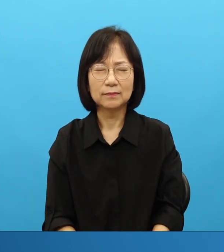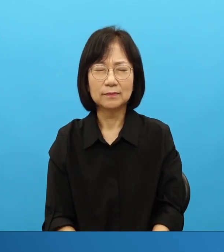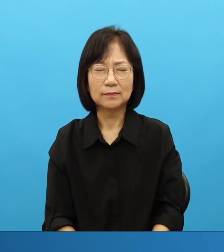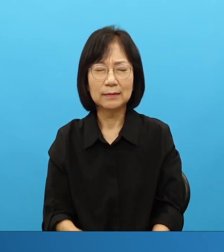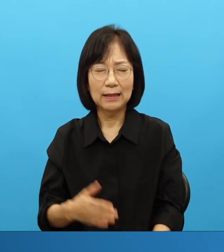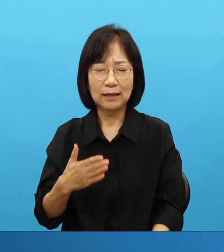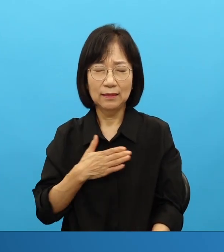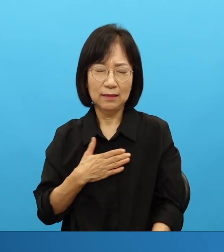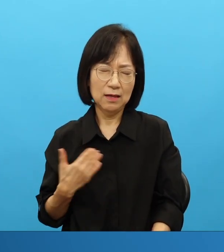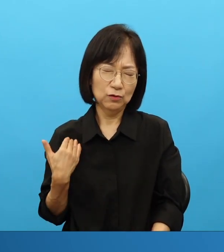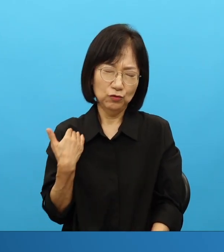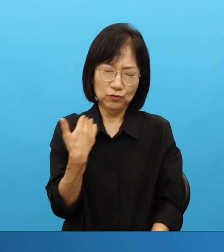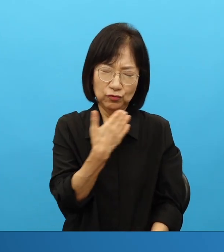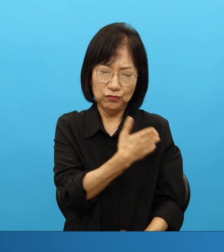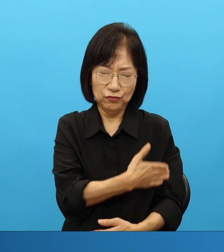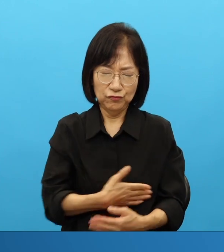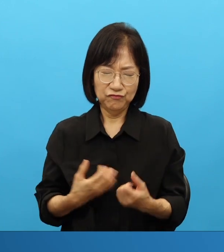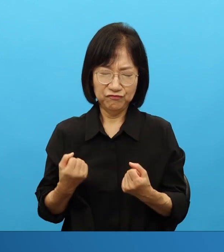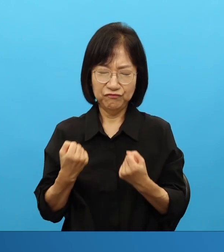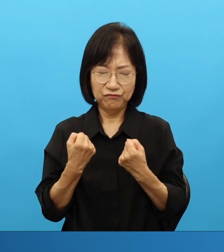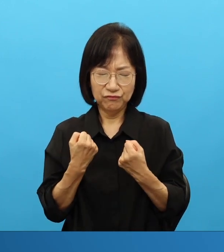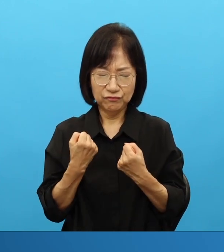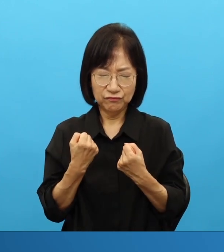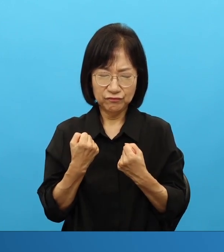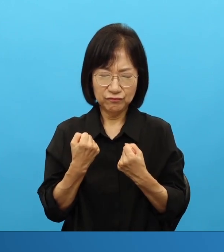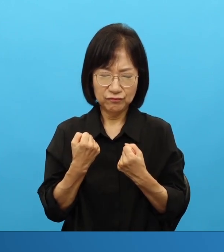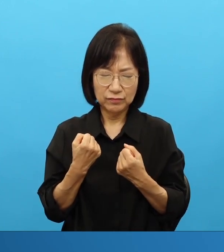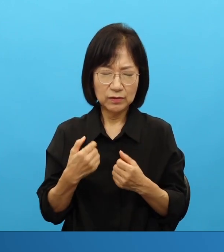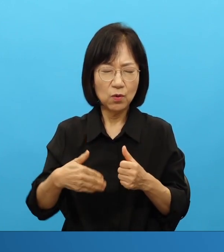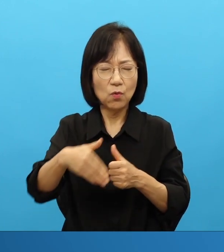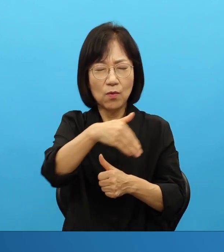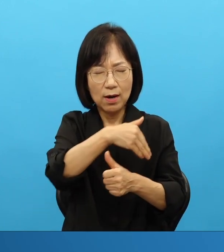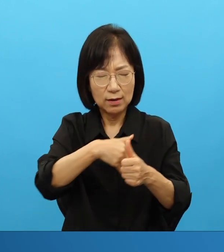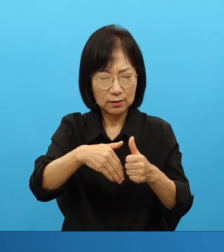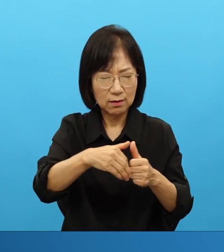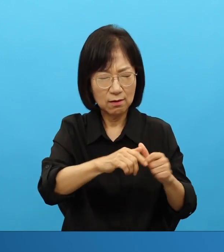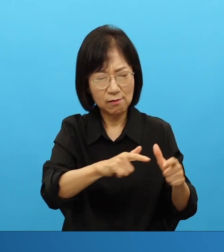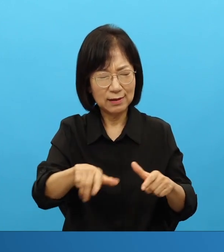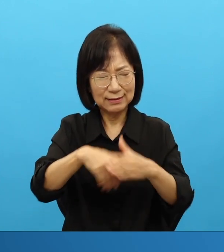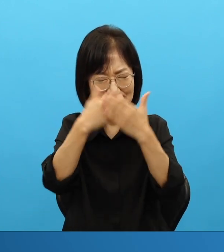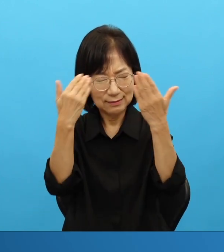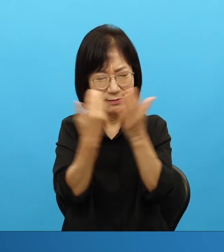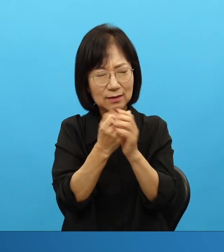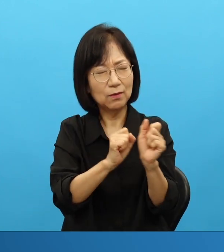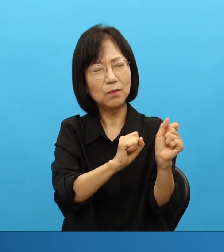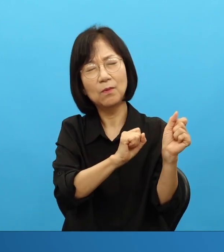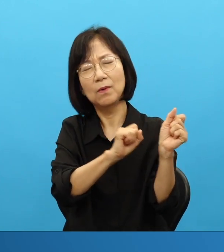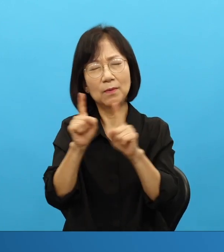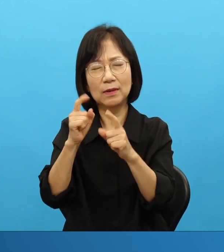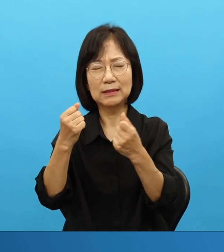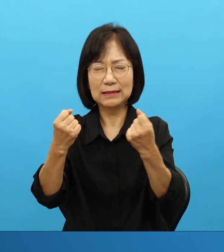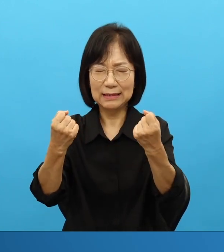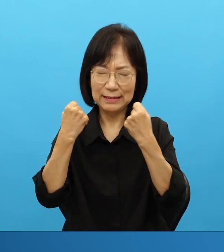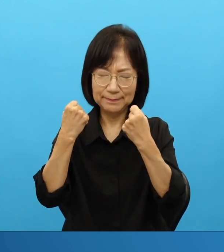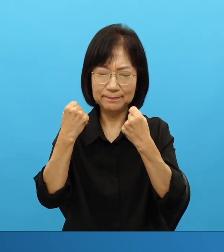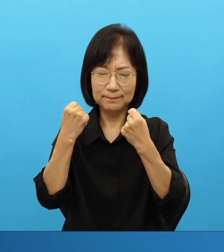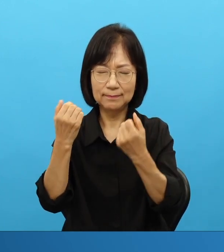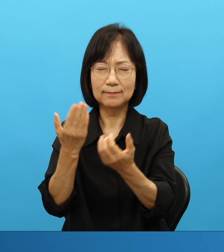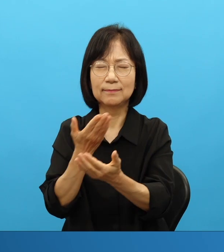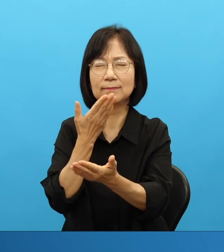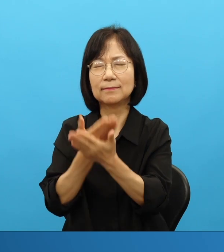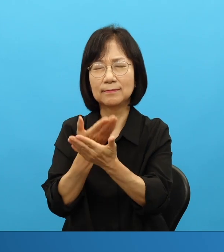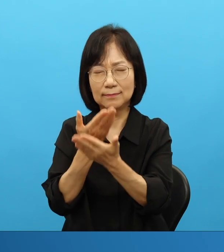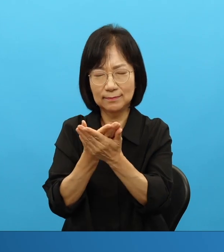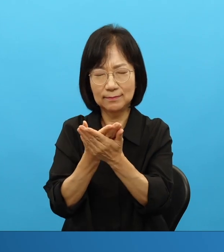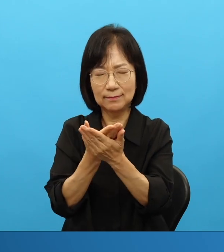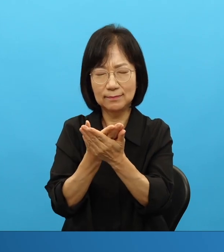나의 육신도 모든 환경 살리는 그 힘을 회복하게 하옵소서. Would you allow us to regain the strength for us to